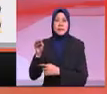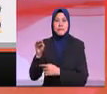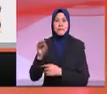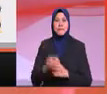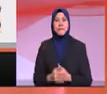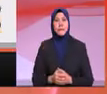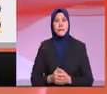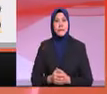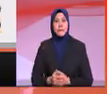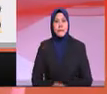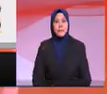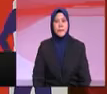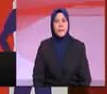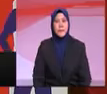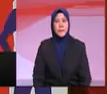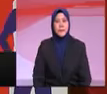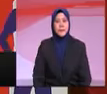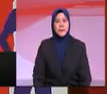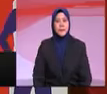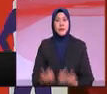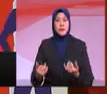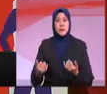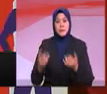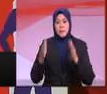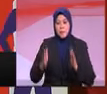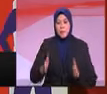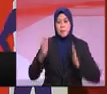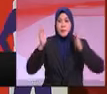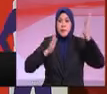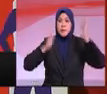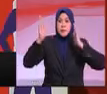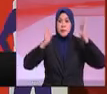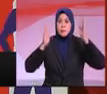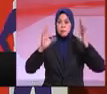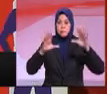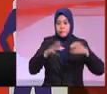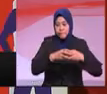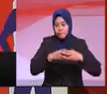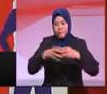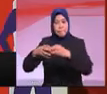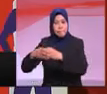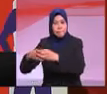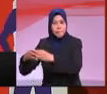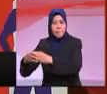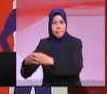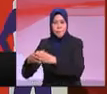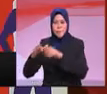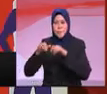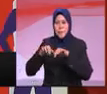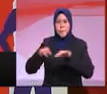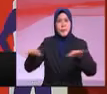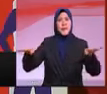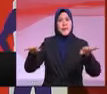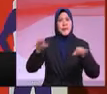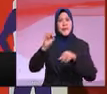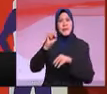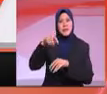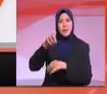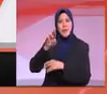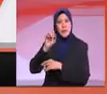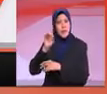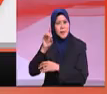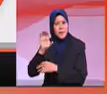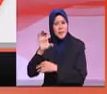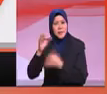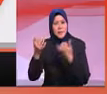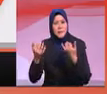Next. Dan ini kewarganegaraan iaitu kita lihat pada kluster dan sporadik. Jadi kalau kita lihat pada